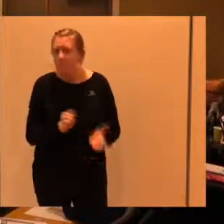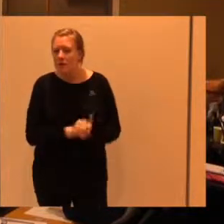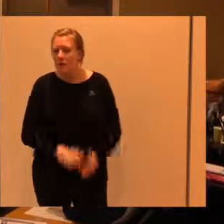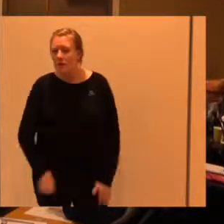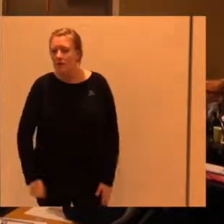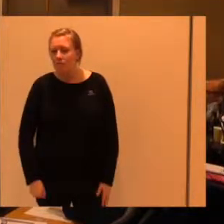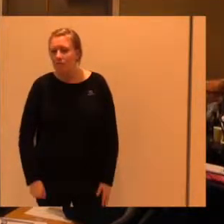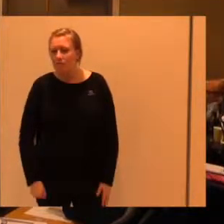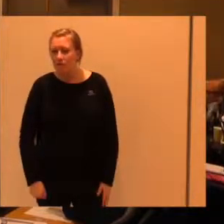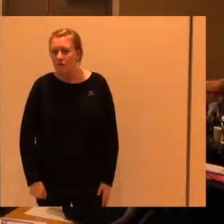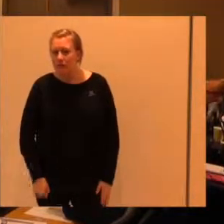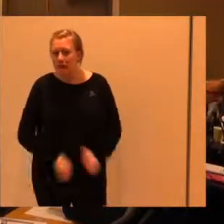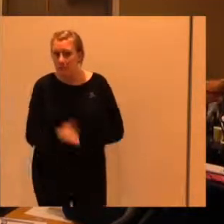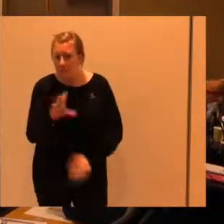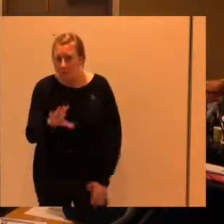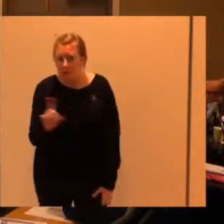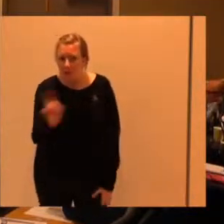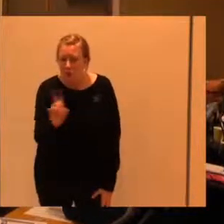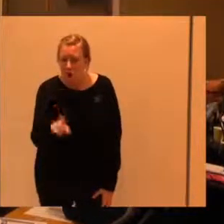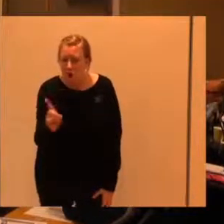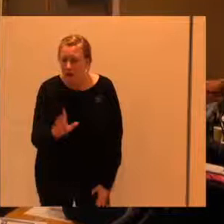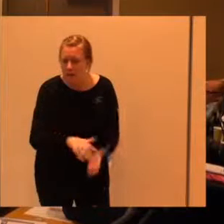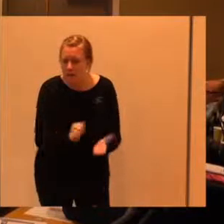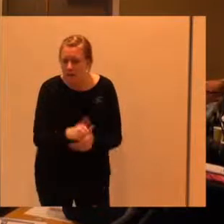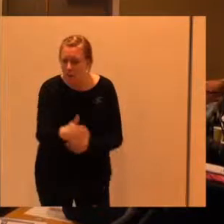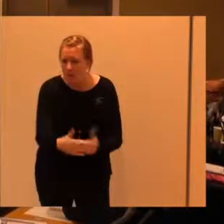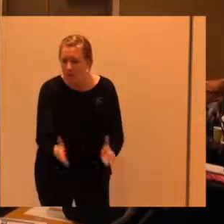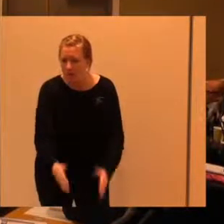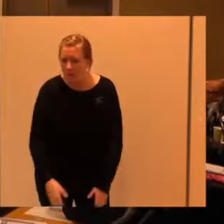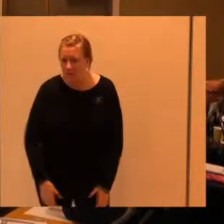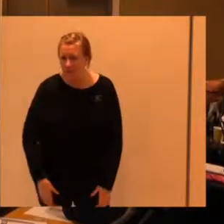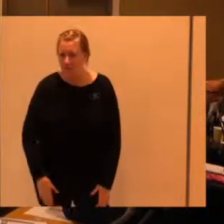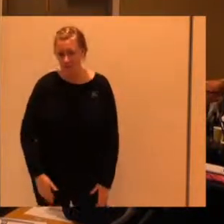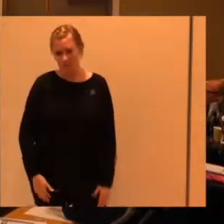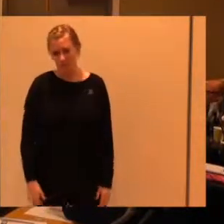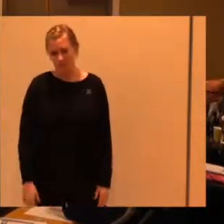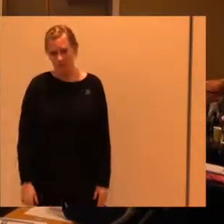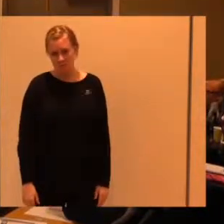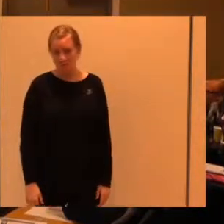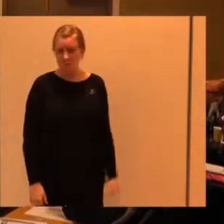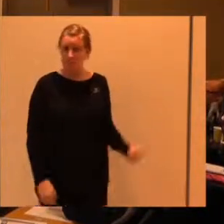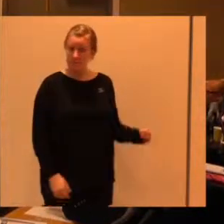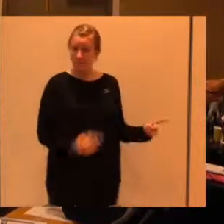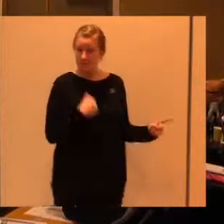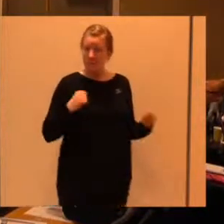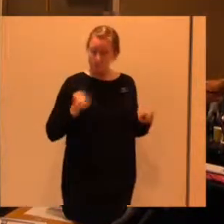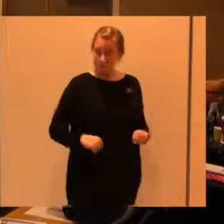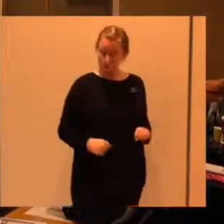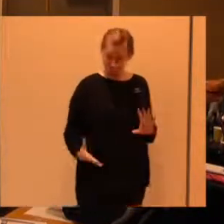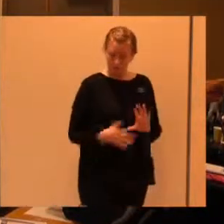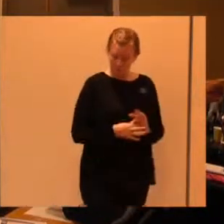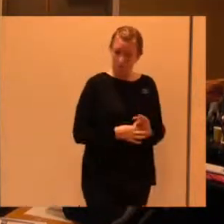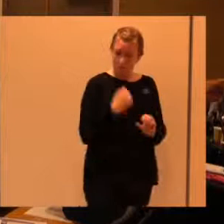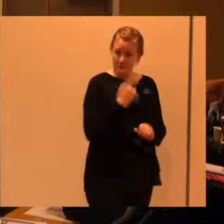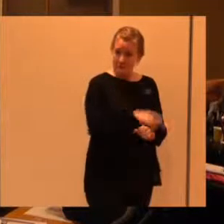Det är ganska dumt till någon som är hemlös. Eller? Men så måste vi göra, säger lagen. Vi måste kalla på brev.